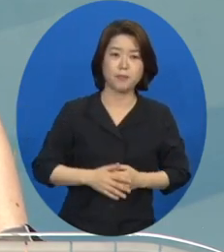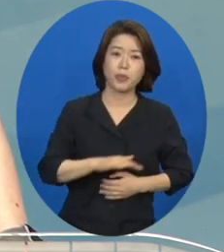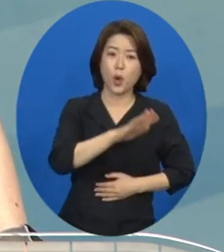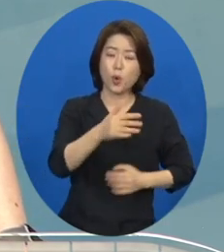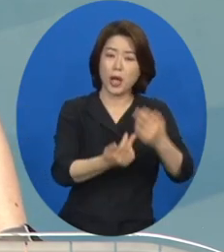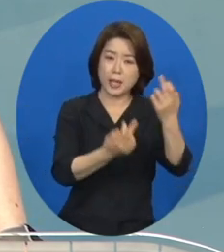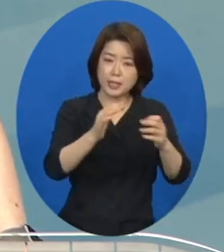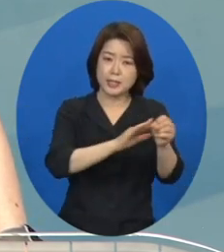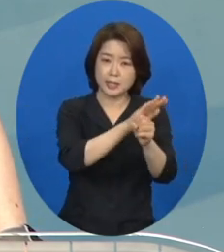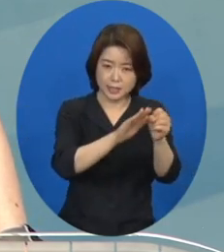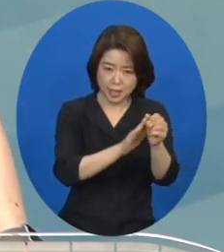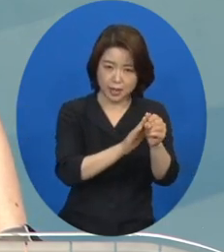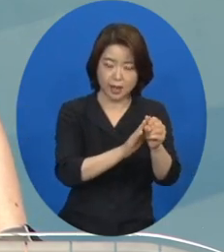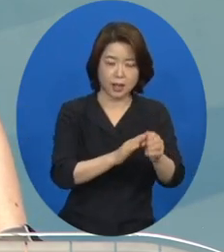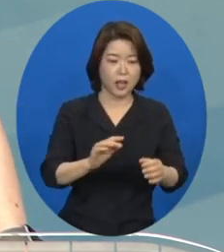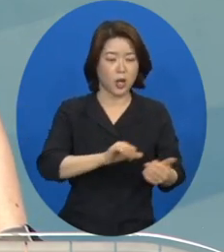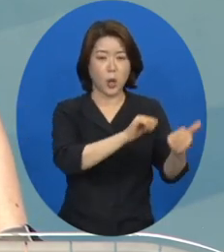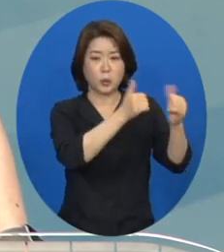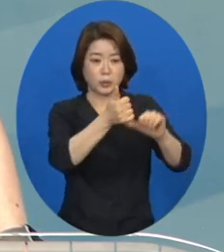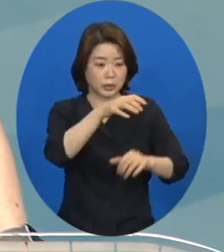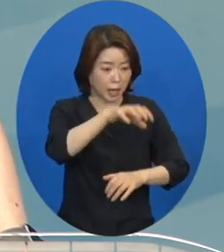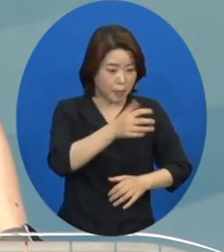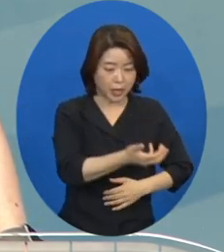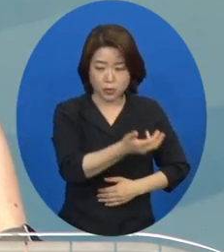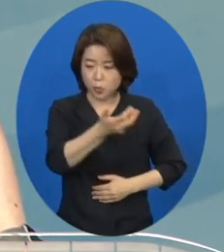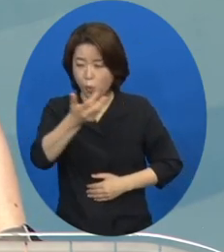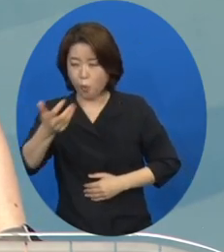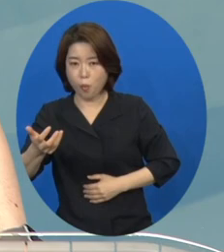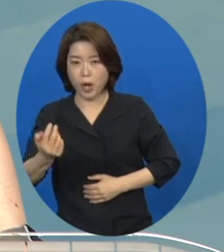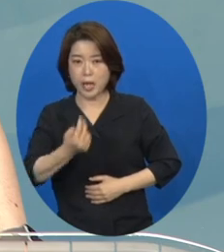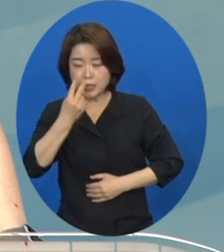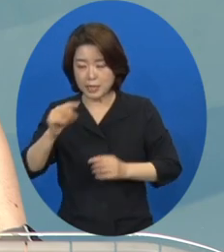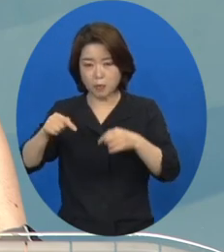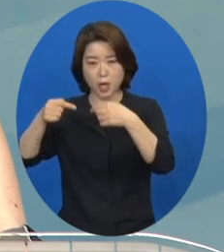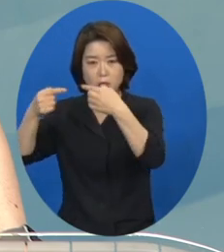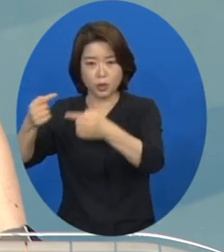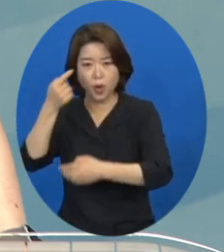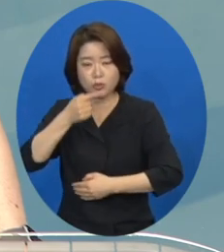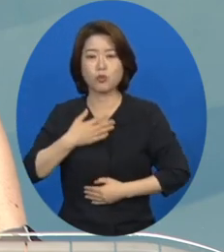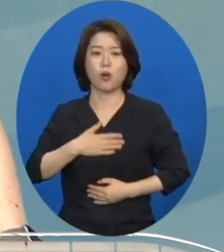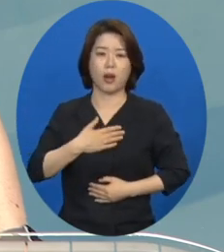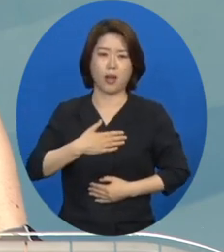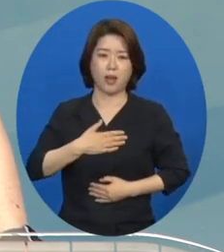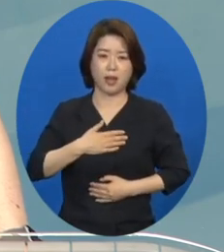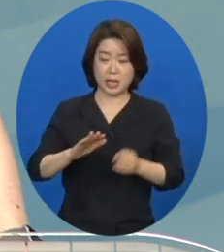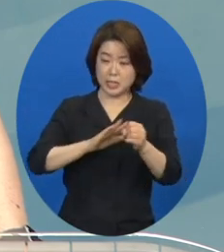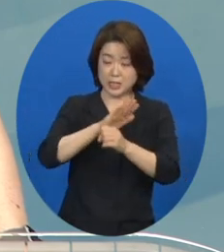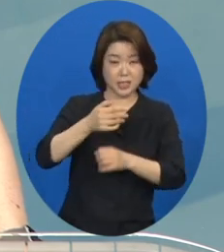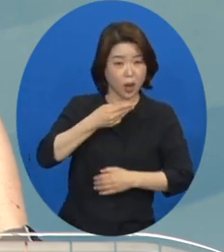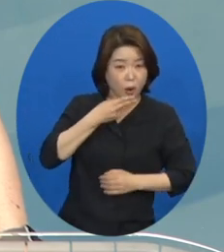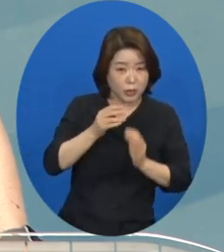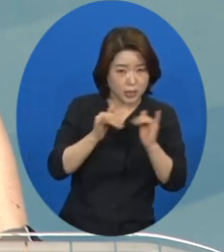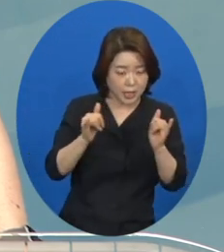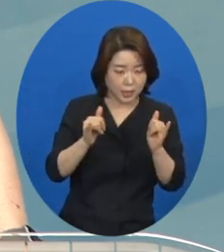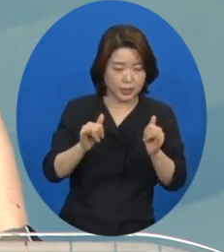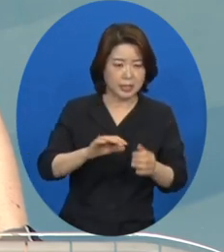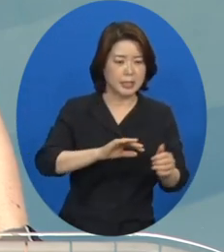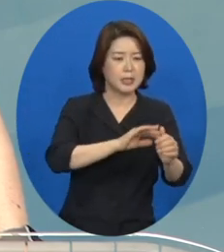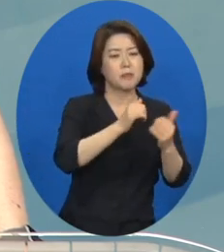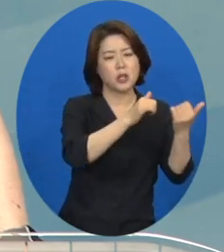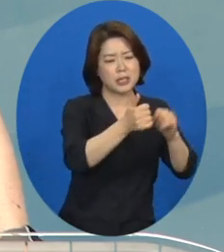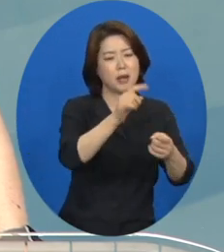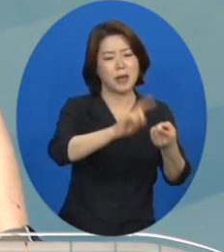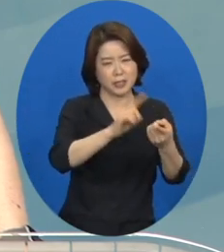형제를 사랑함으로 사망에서 옮겨 생명으로 들어간 줄을 알거니와 사랑치 아니하는 자는